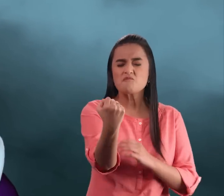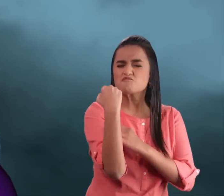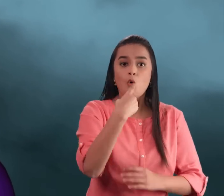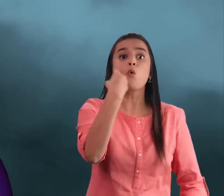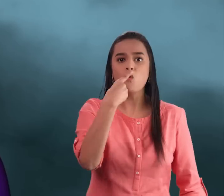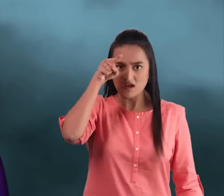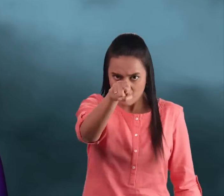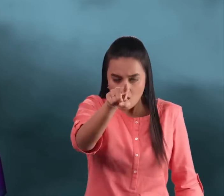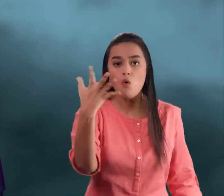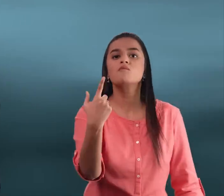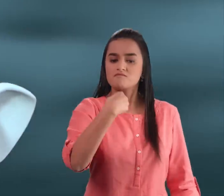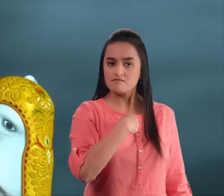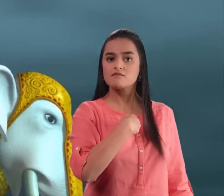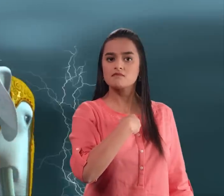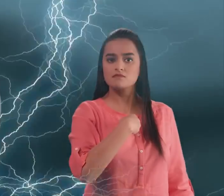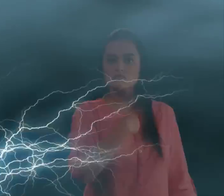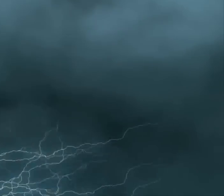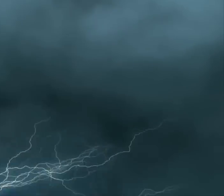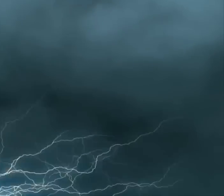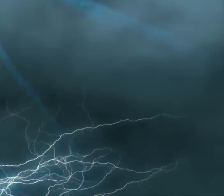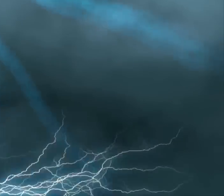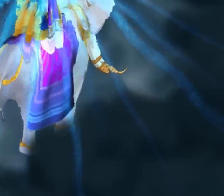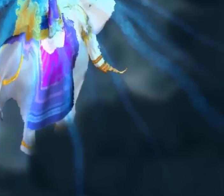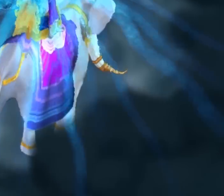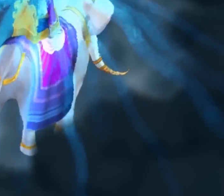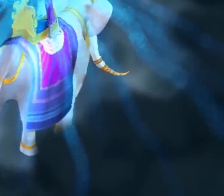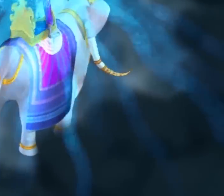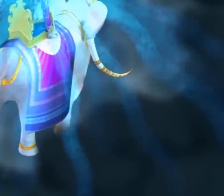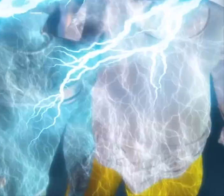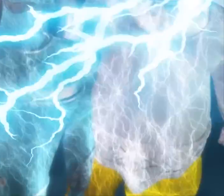जाएगा कि कौन शक्तिशाली है, वो या फिर इंद्र।